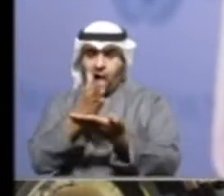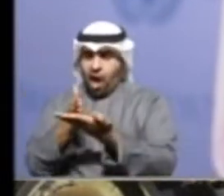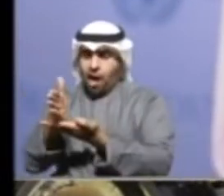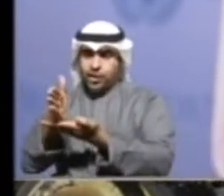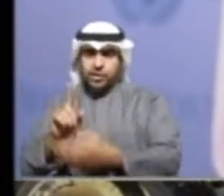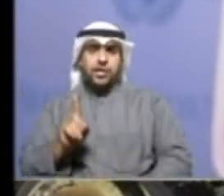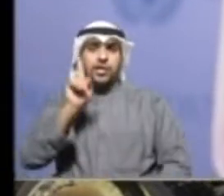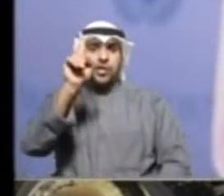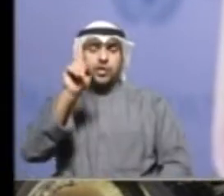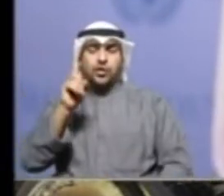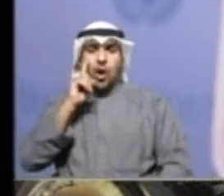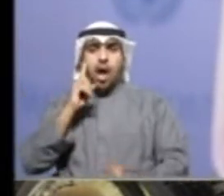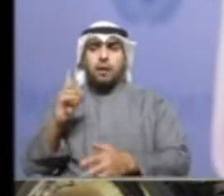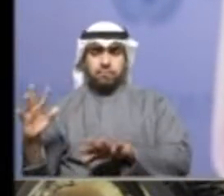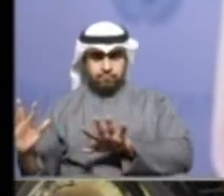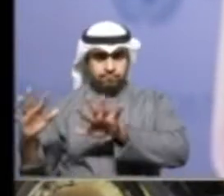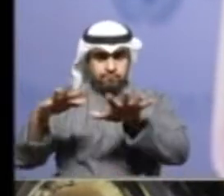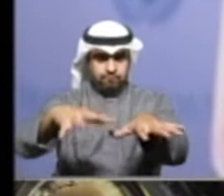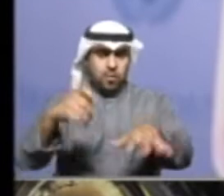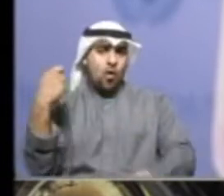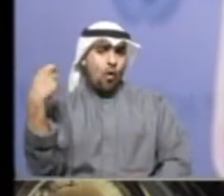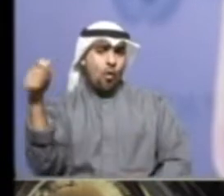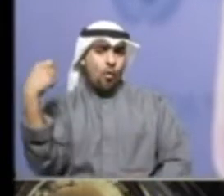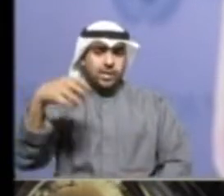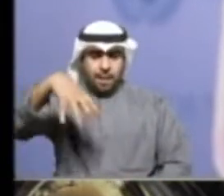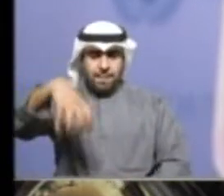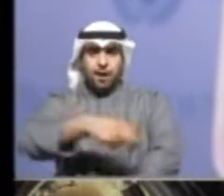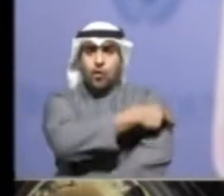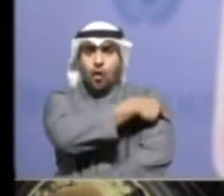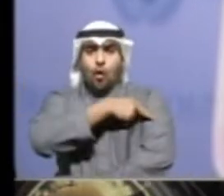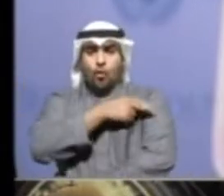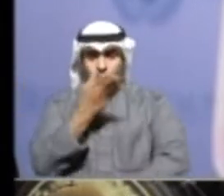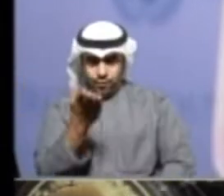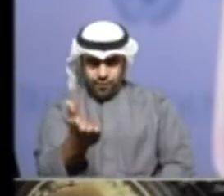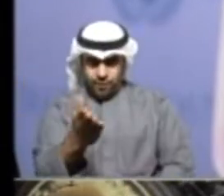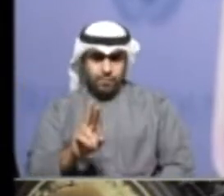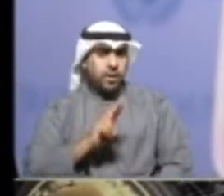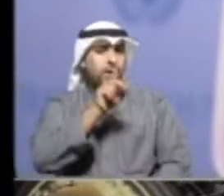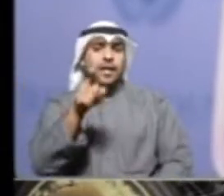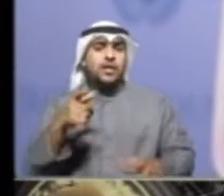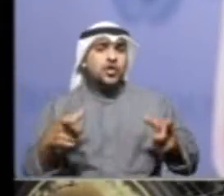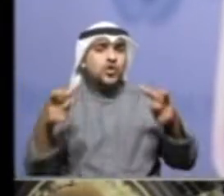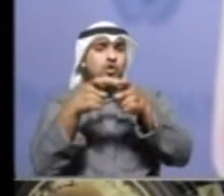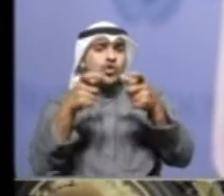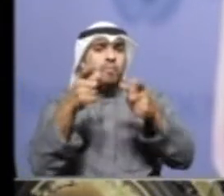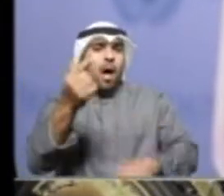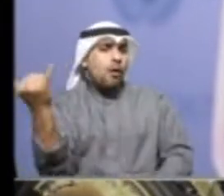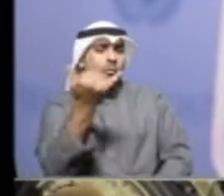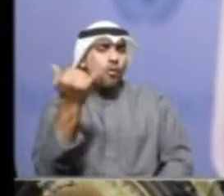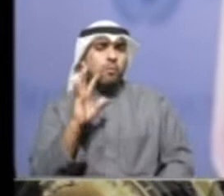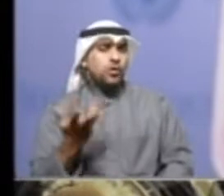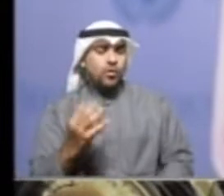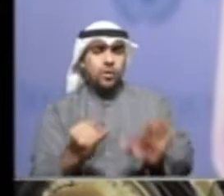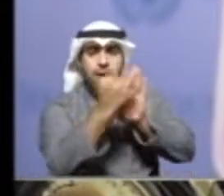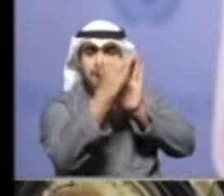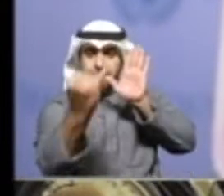وزراء بعض الدول الأعضاء، وراح تكون حول مبادئ وأهداف ميثاق الأمم المتحدة